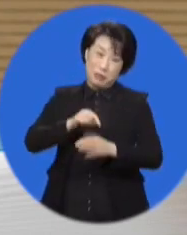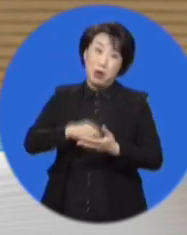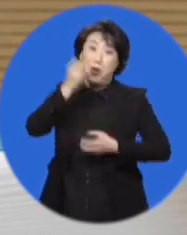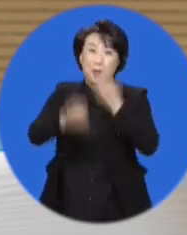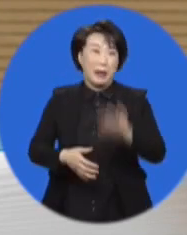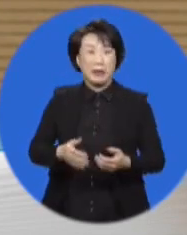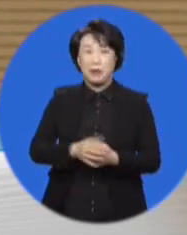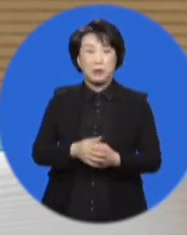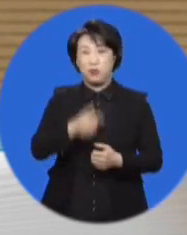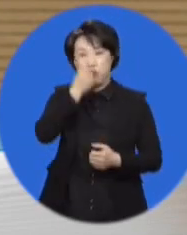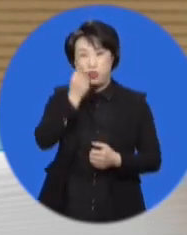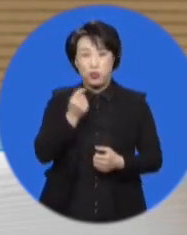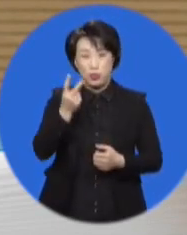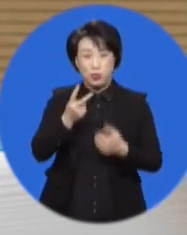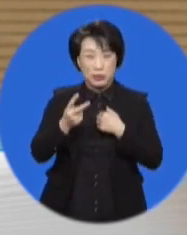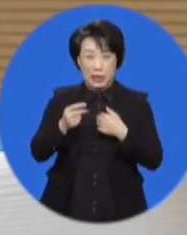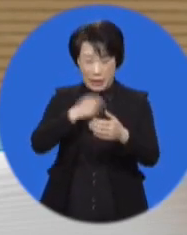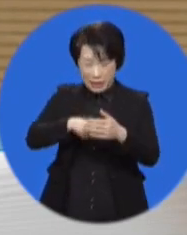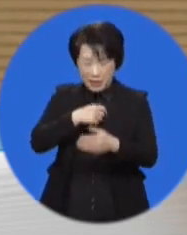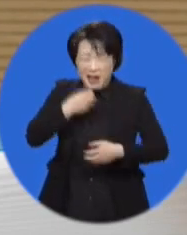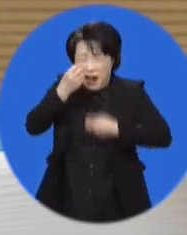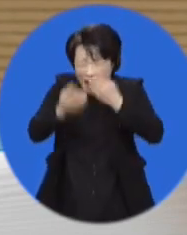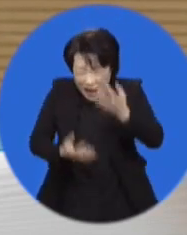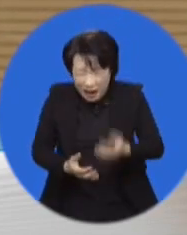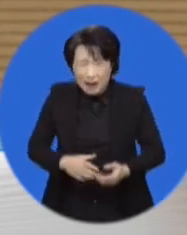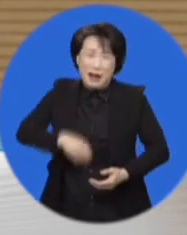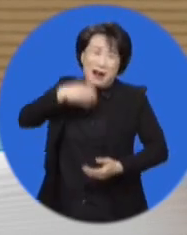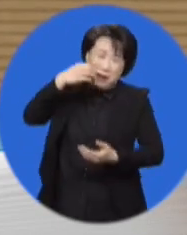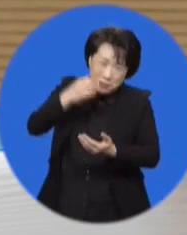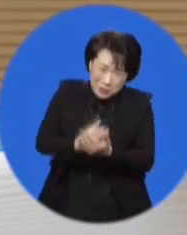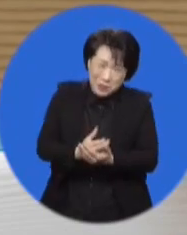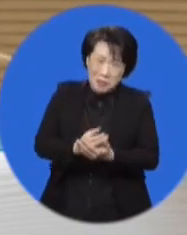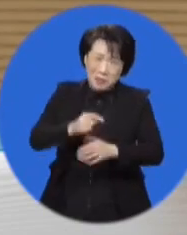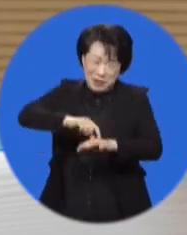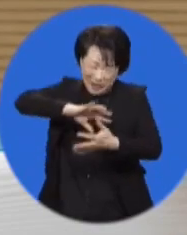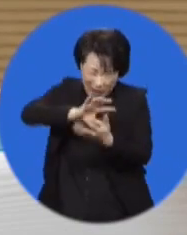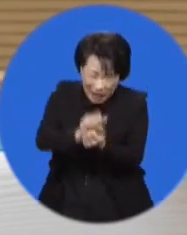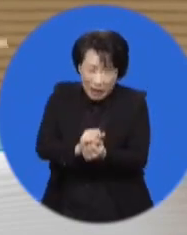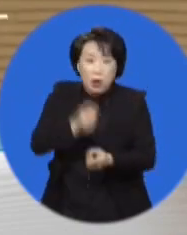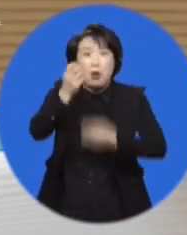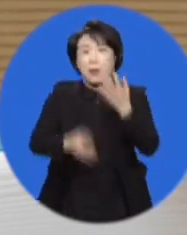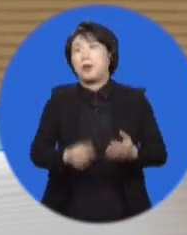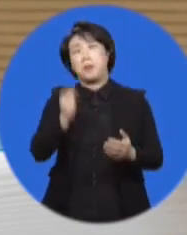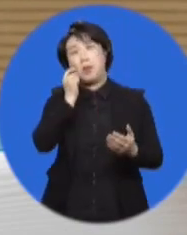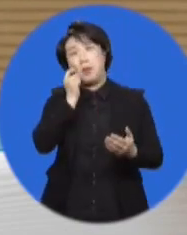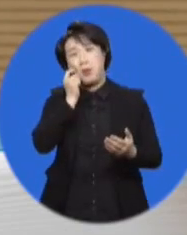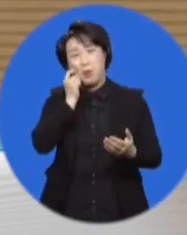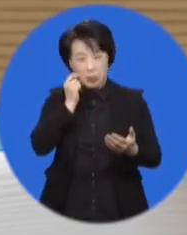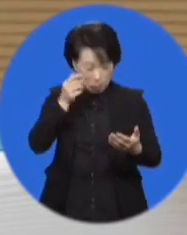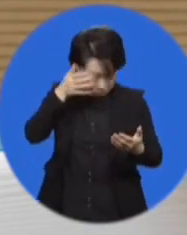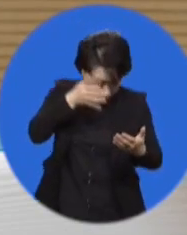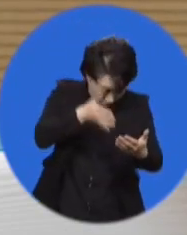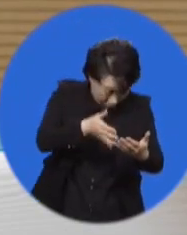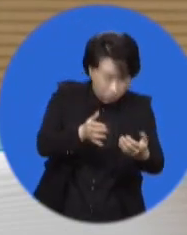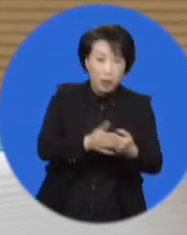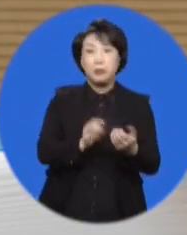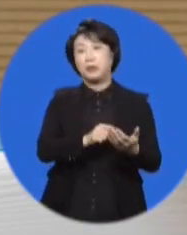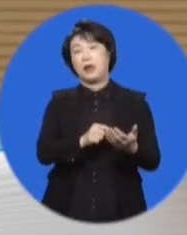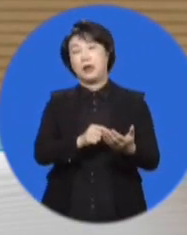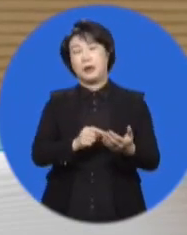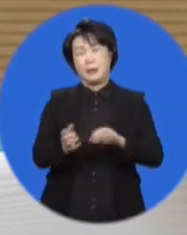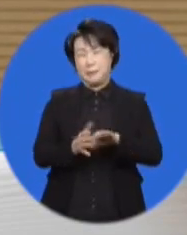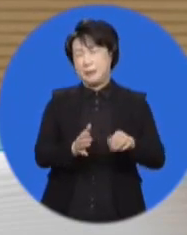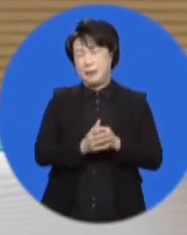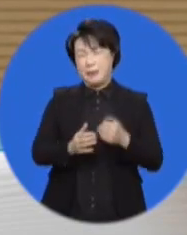나와. 그리고 내 속에서 터져나오는 소리가 막 애절하게 안 나와. 악보에 비해서 그래. 이게 왜 해야